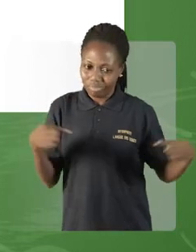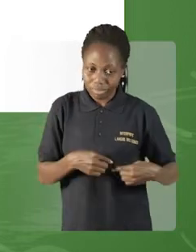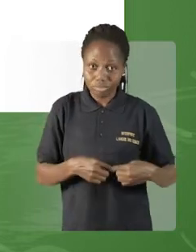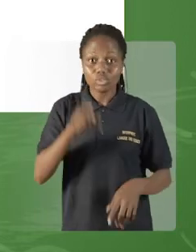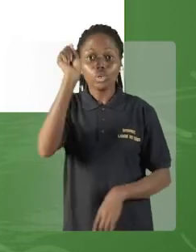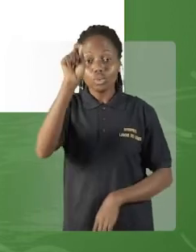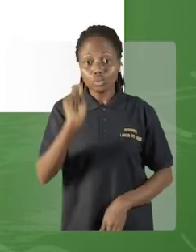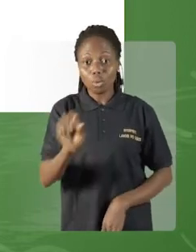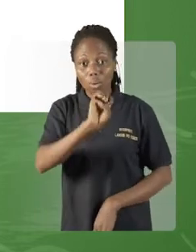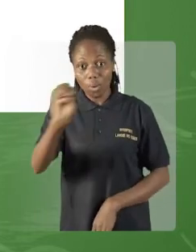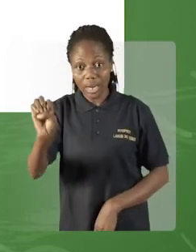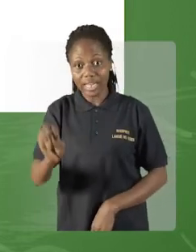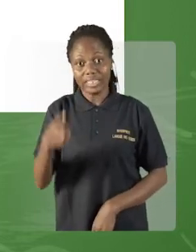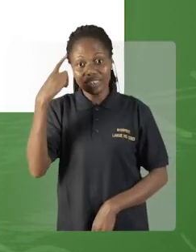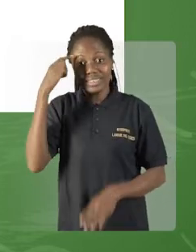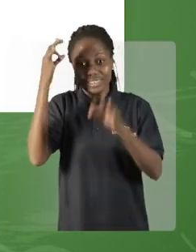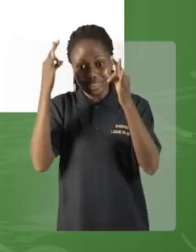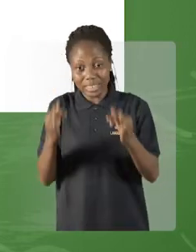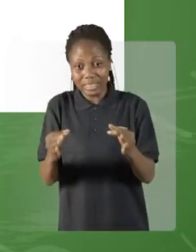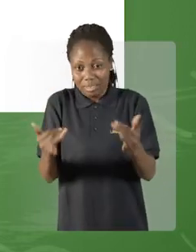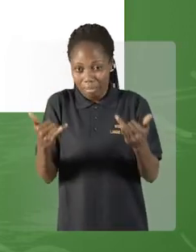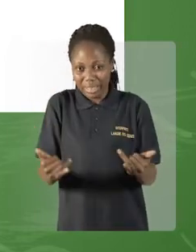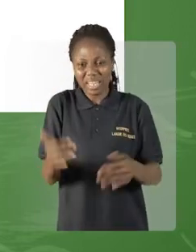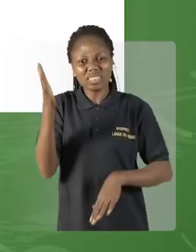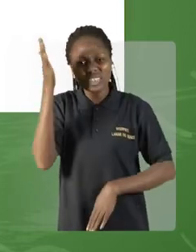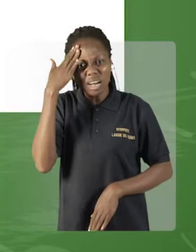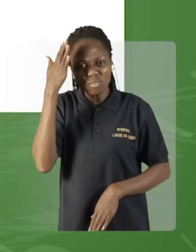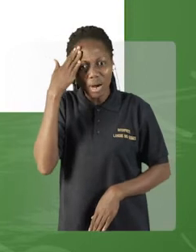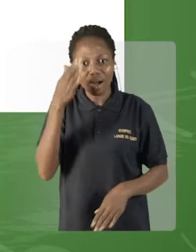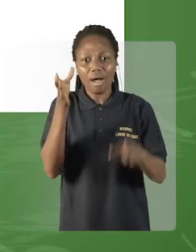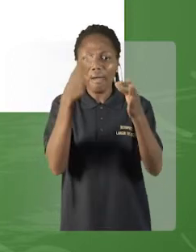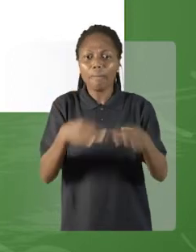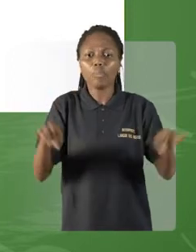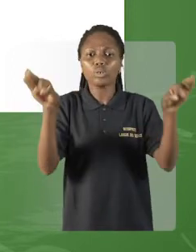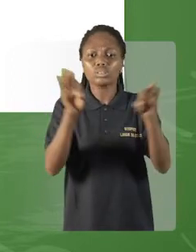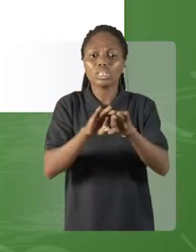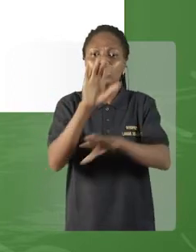de s'informer sur les parcs nationaux et les réserves forestières,